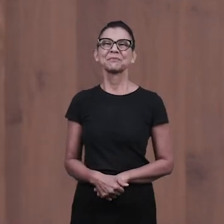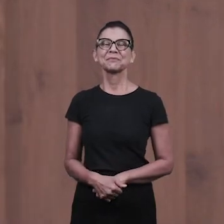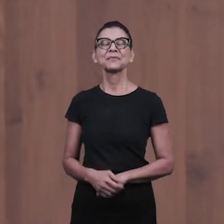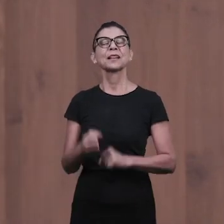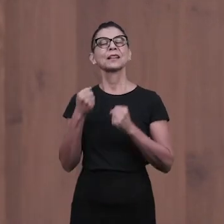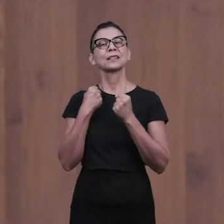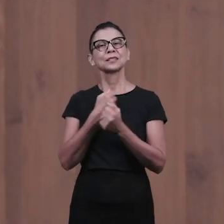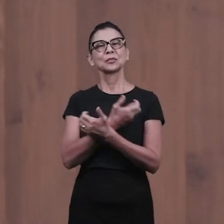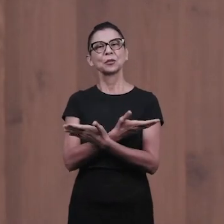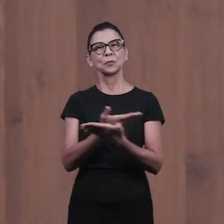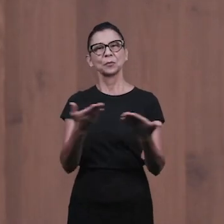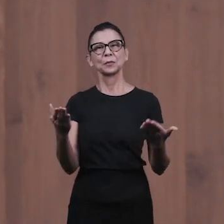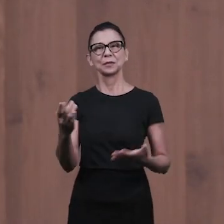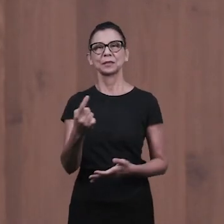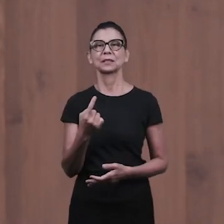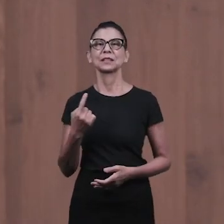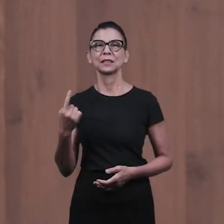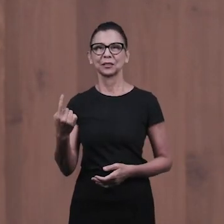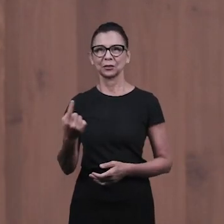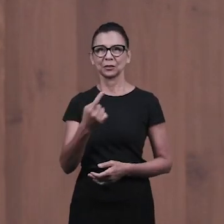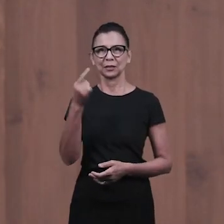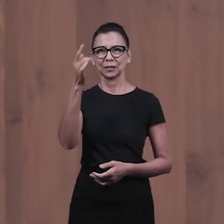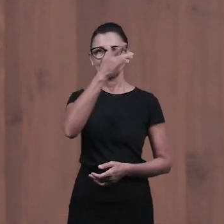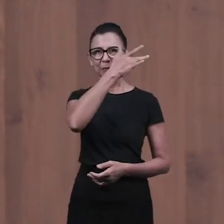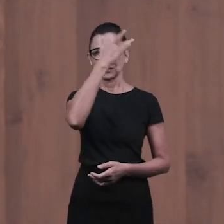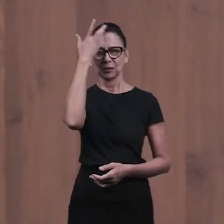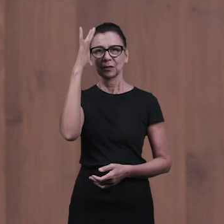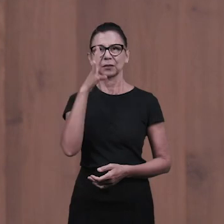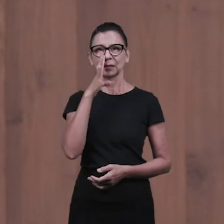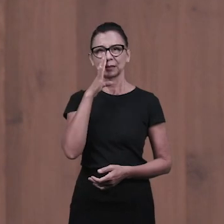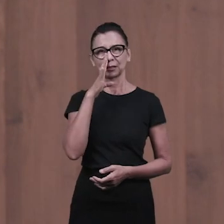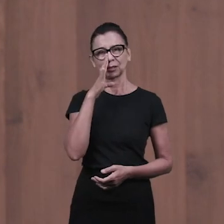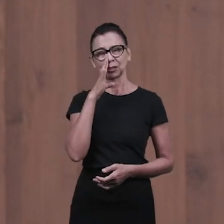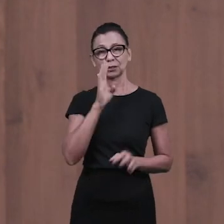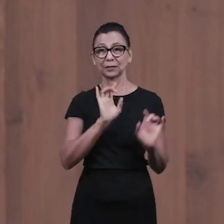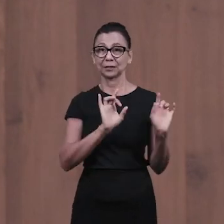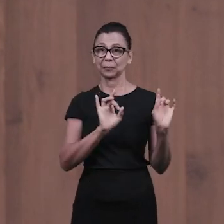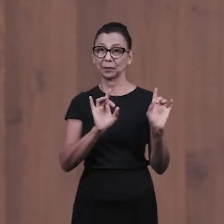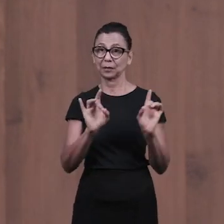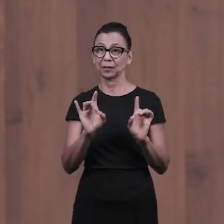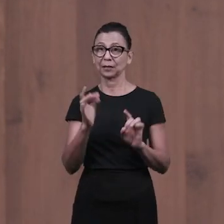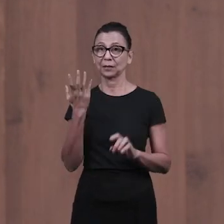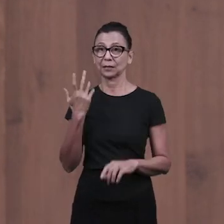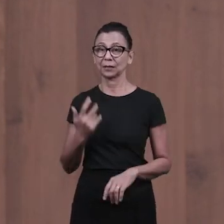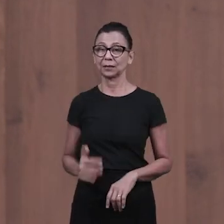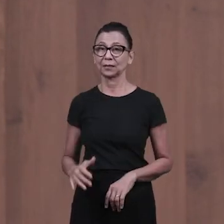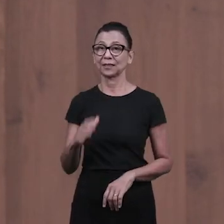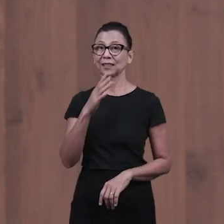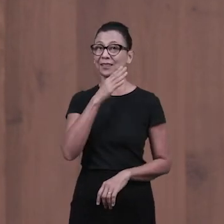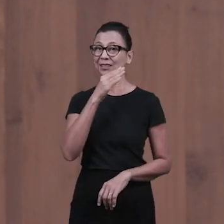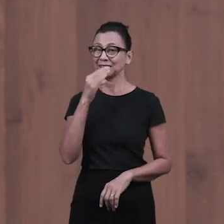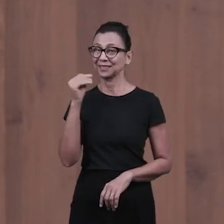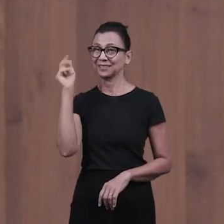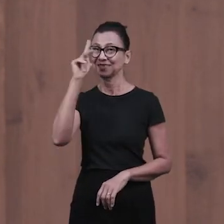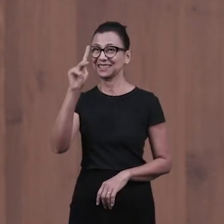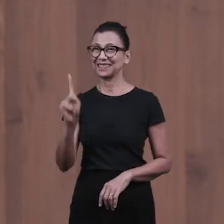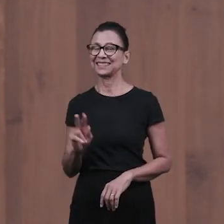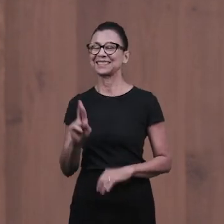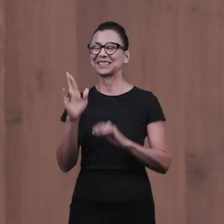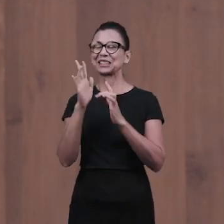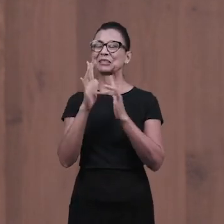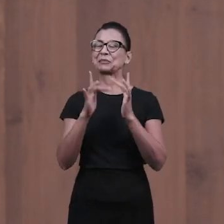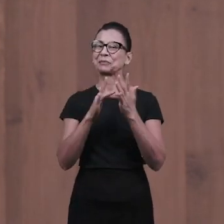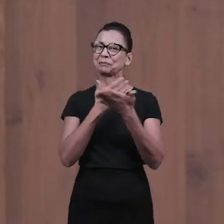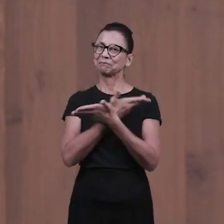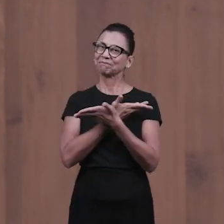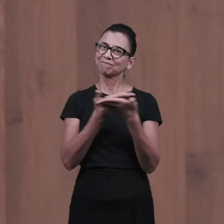Nous saluons à tous qui nous assistent, spécialement les enfants intermédiaires et adolescents, dans la paix du Seigneur